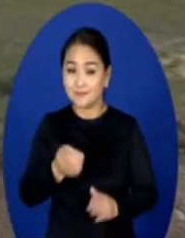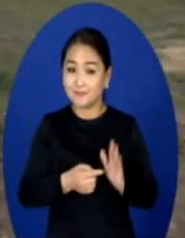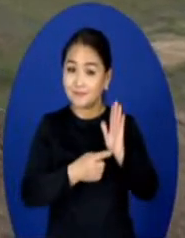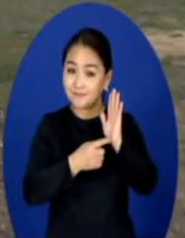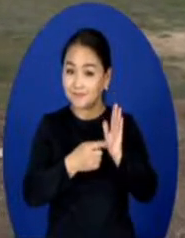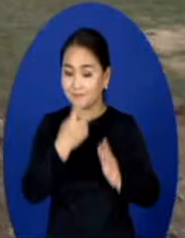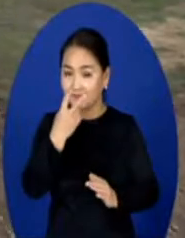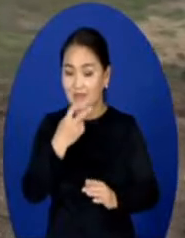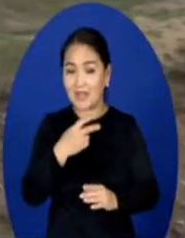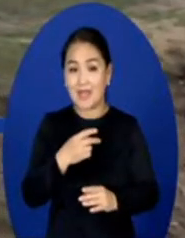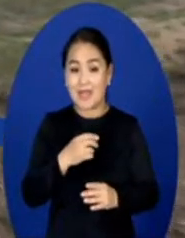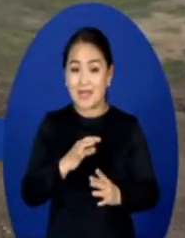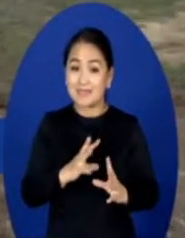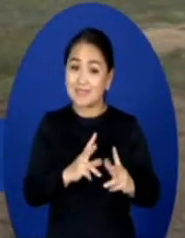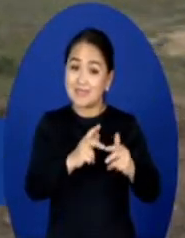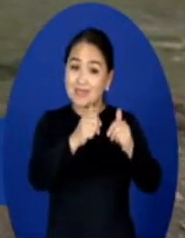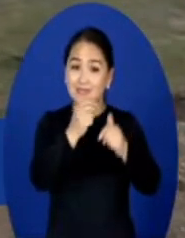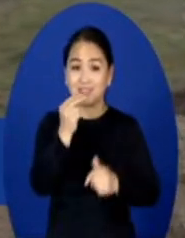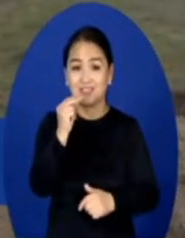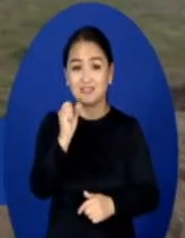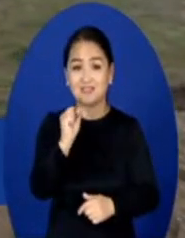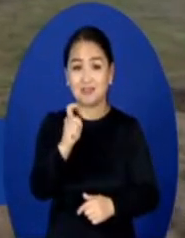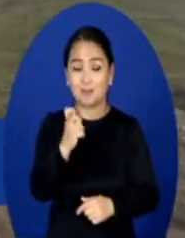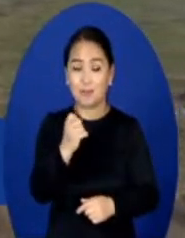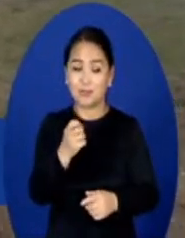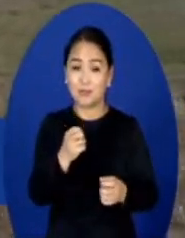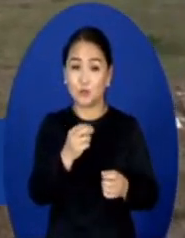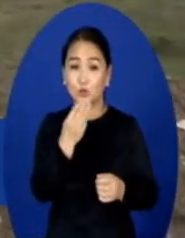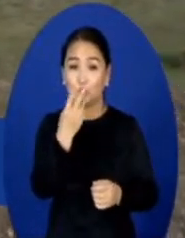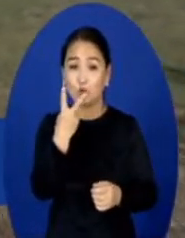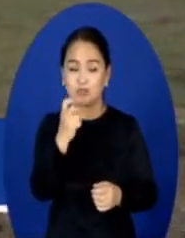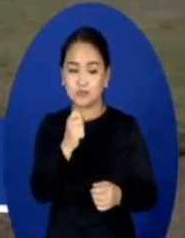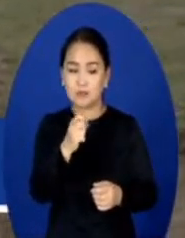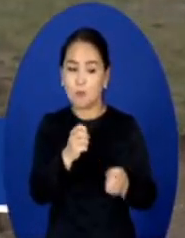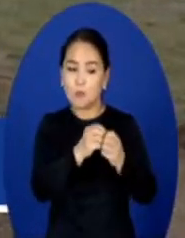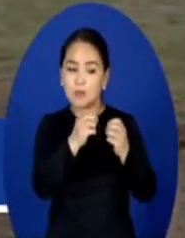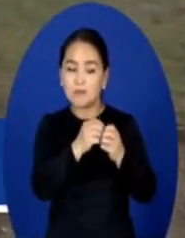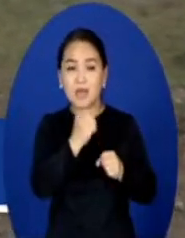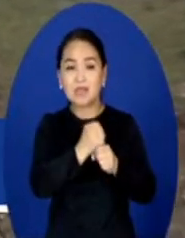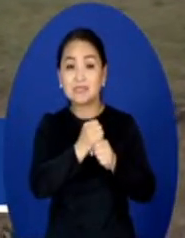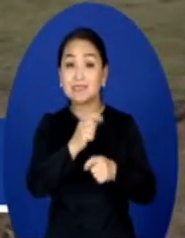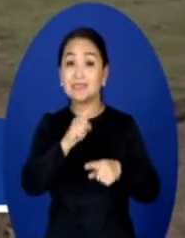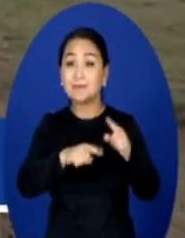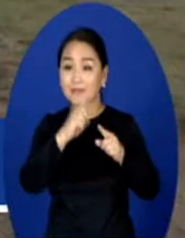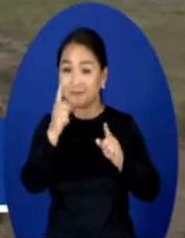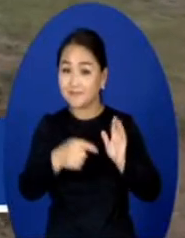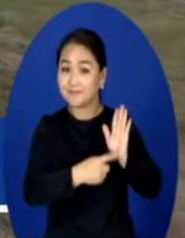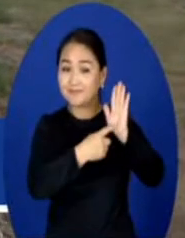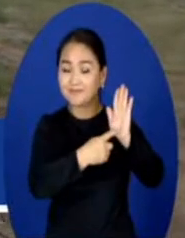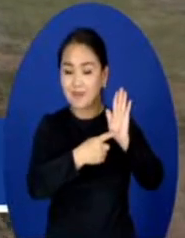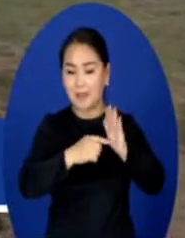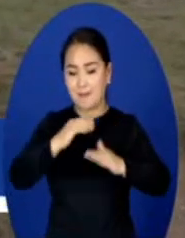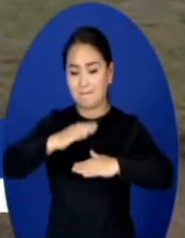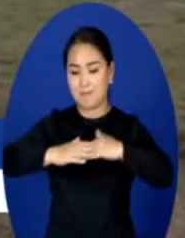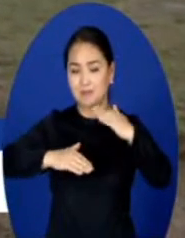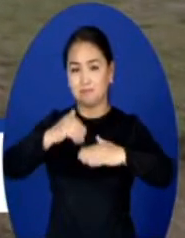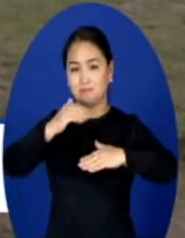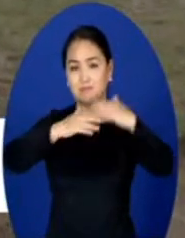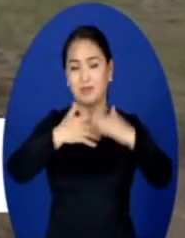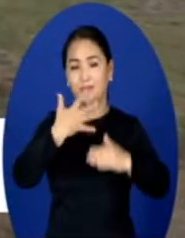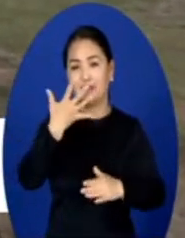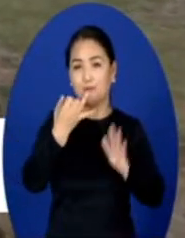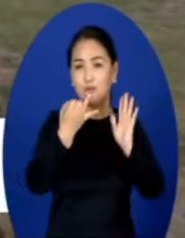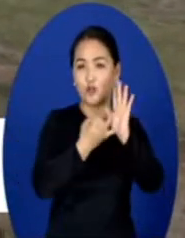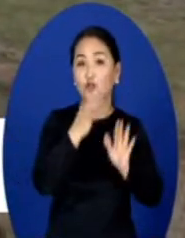Үзэгч та бүхэн сайжруулсан шахмал төвшний 2 дахь үйлдвэрийн бүтээн байгуулалтын ажлын явц ямар байгааг харж байна. Тэгэхээр энэ үйлдвэрийн барилга угсралтын ажил бол